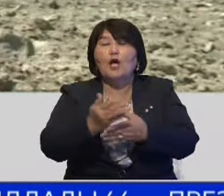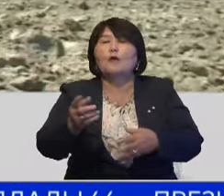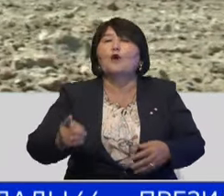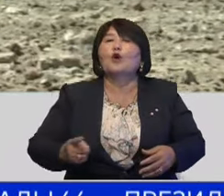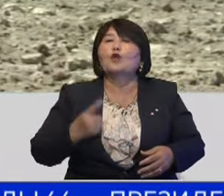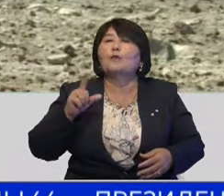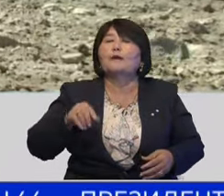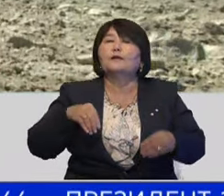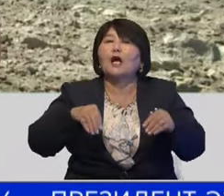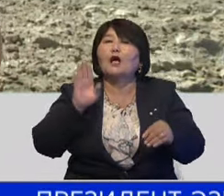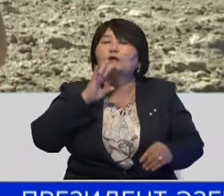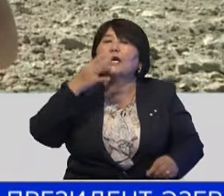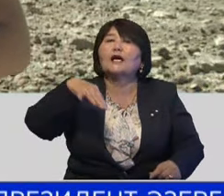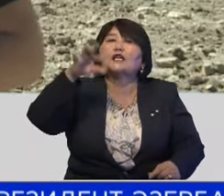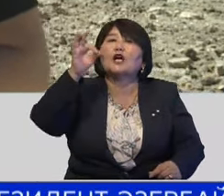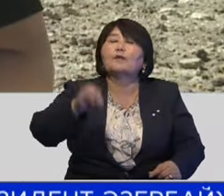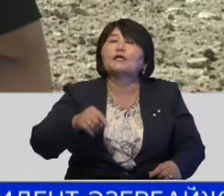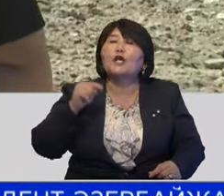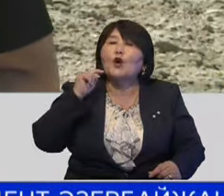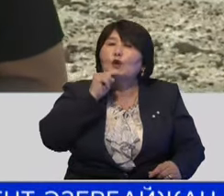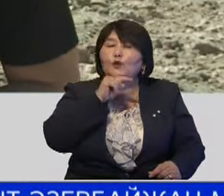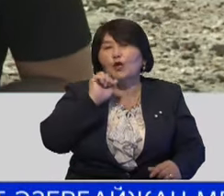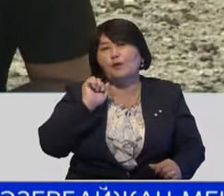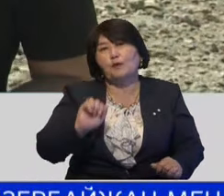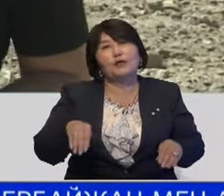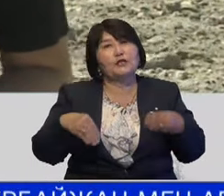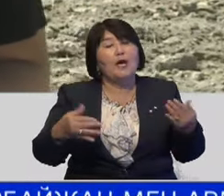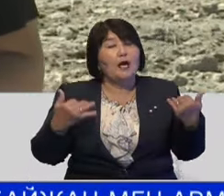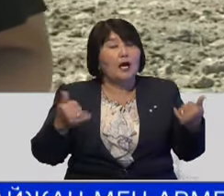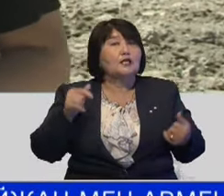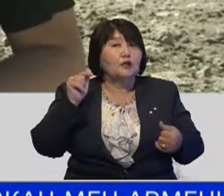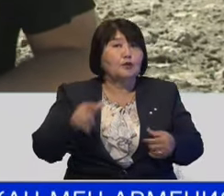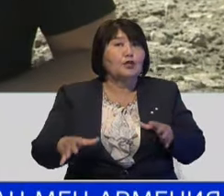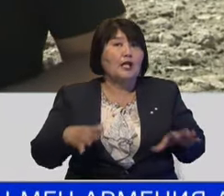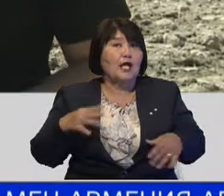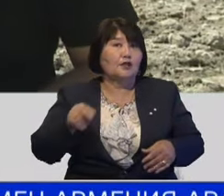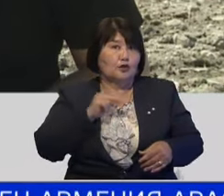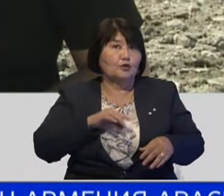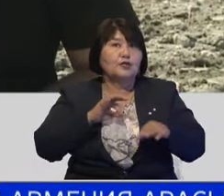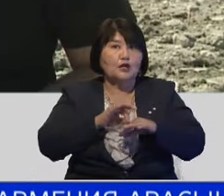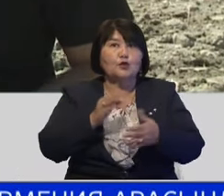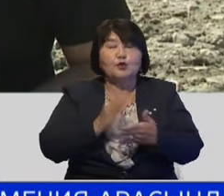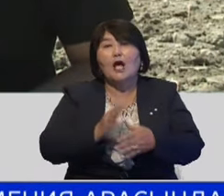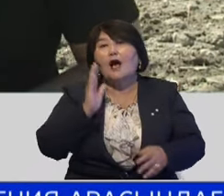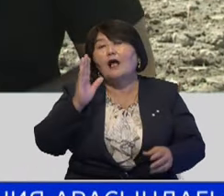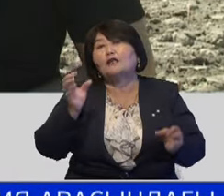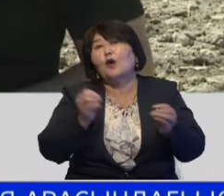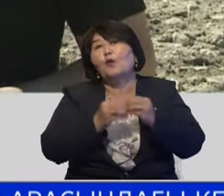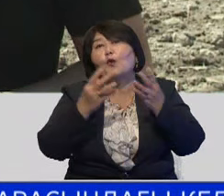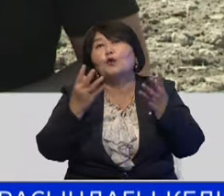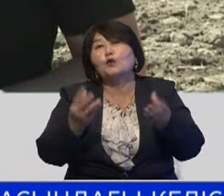бұл аяқ суды 40%-ға дейін үнемдеуге мүмкіндік береді. Қазір мұнда дайындық жұмыстары жүргізілуде. Алдағы 10